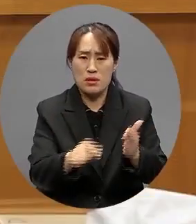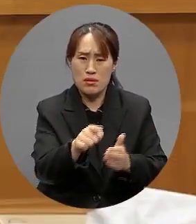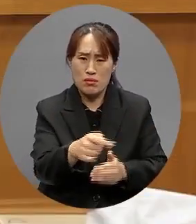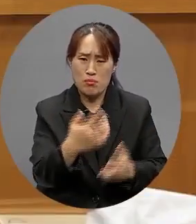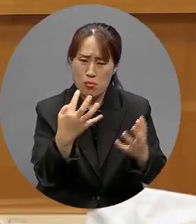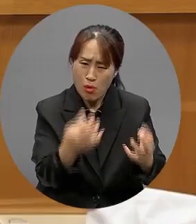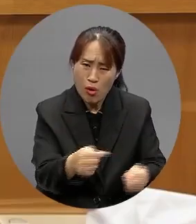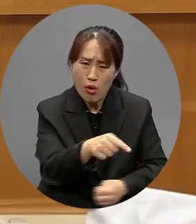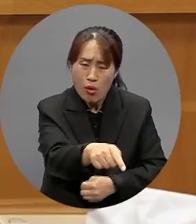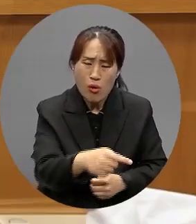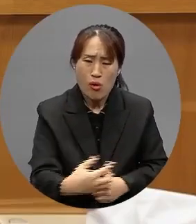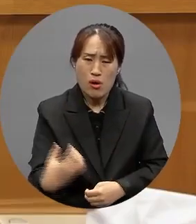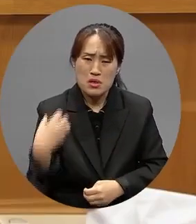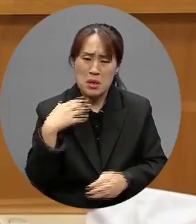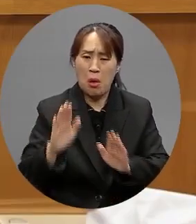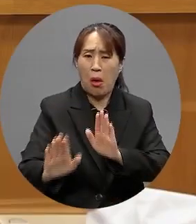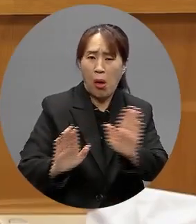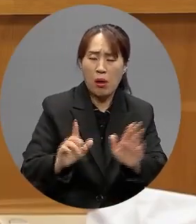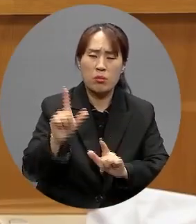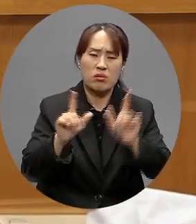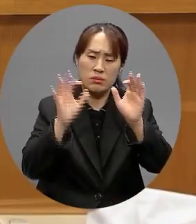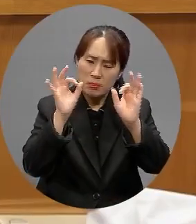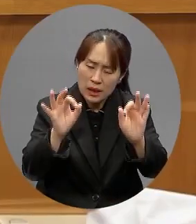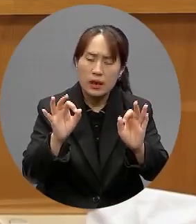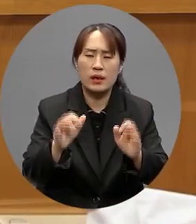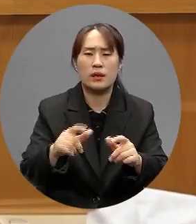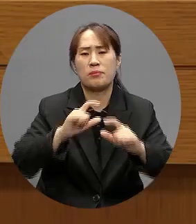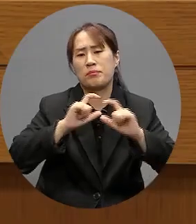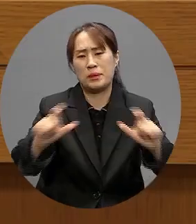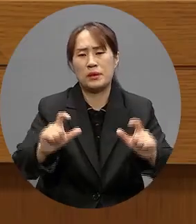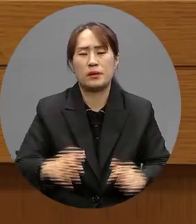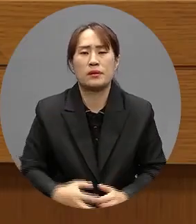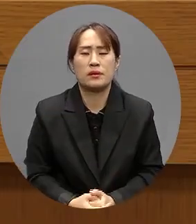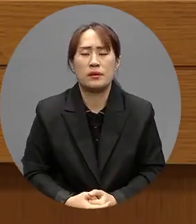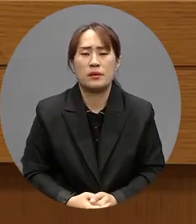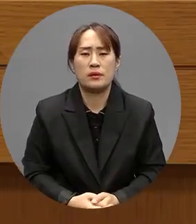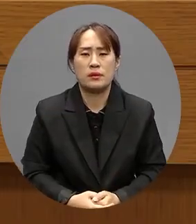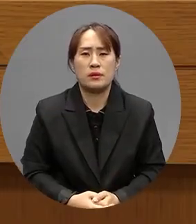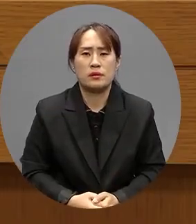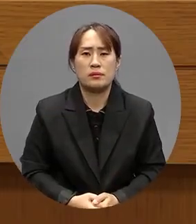상당한데도 책임을 회피하는 점 등을 고려했다고 판시했습니다